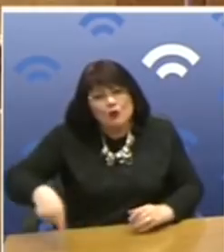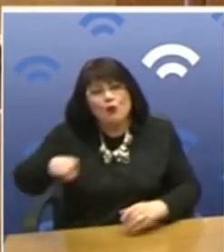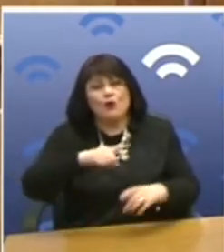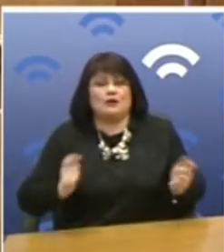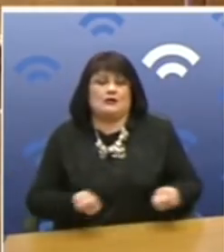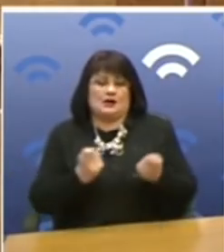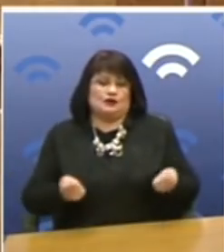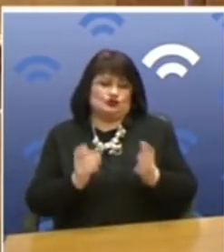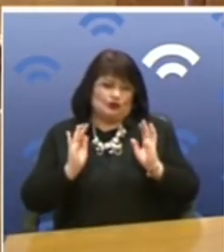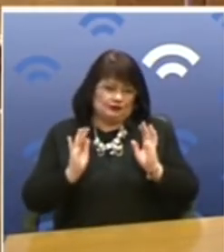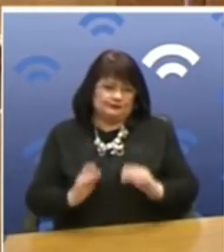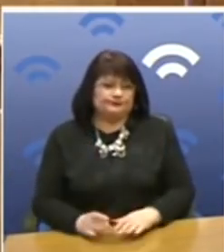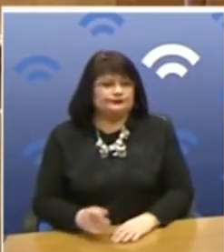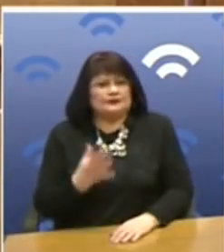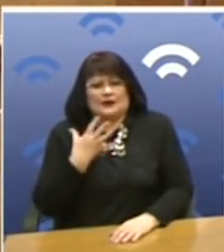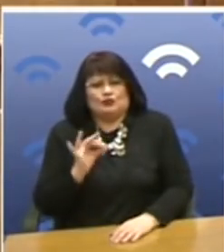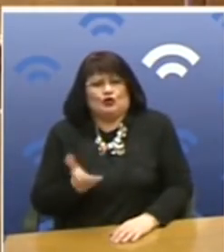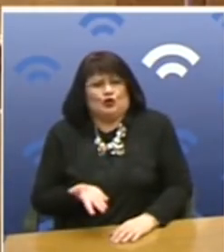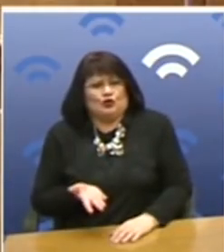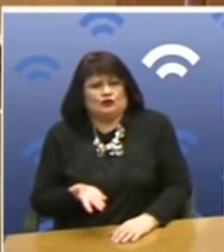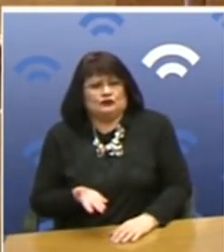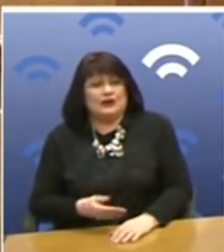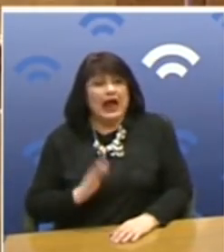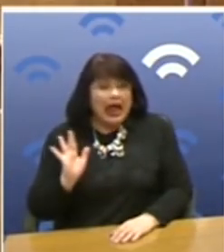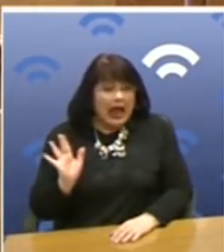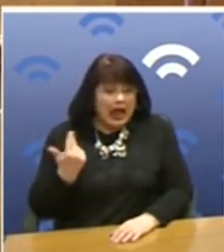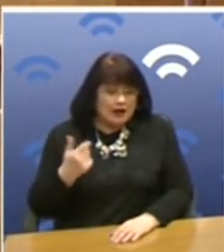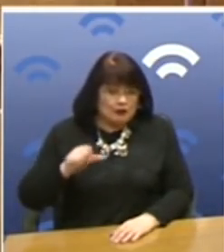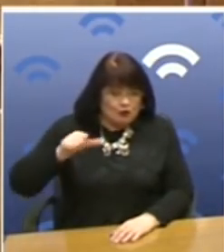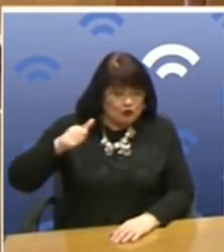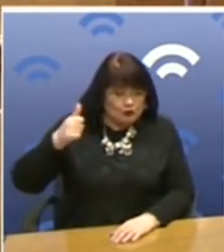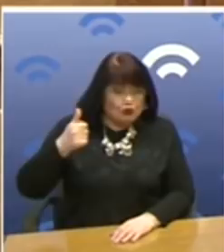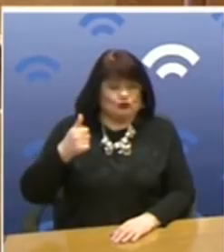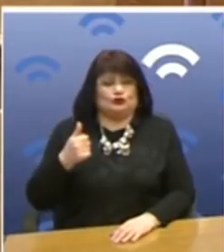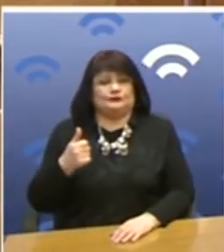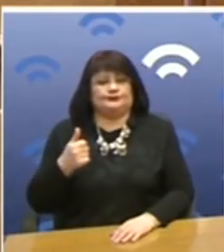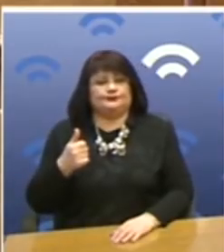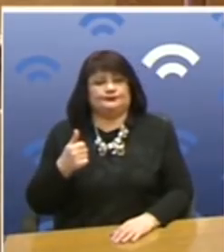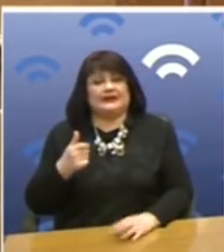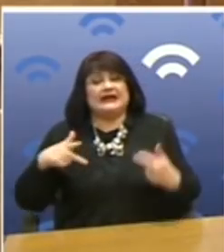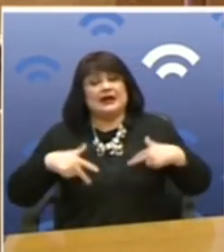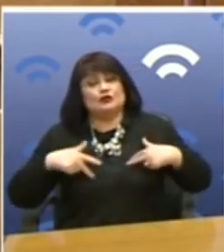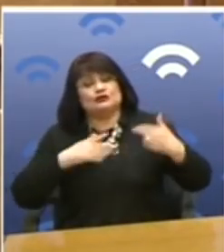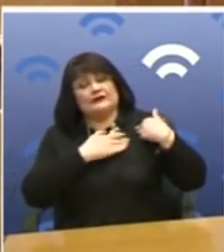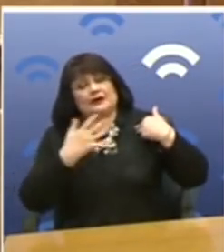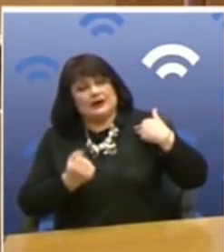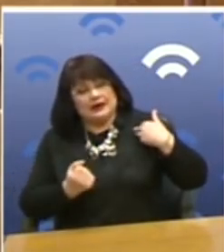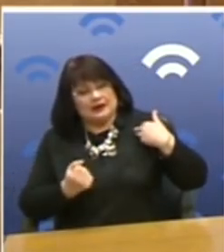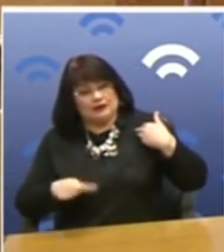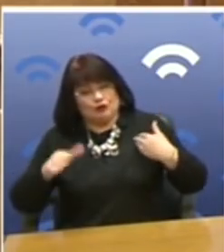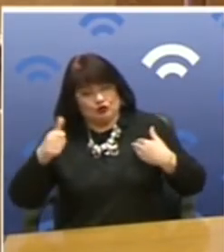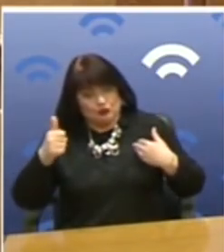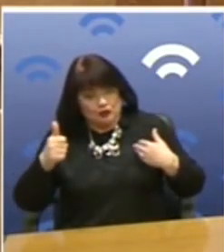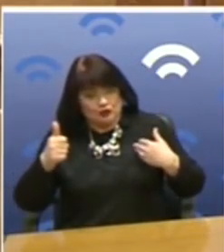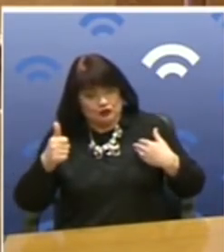εργαζομένων. Γιατί αν η πρωταρχική, βασική κρατική ευθύνη δεν στέκεται στο